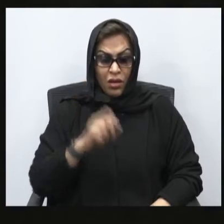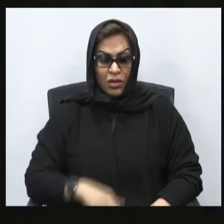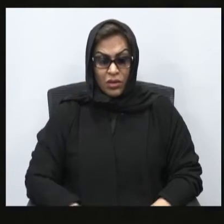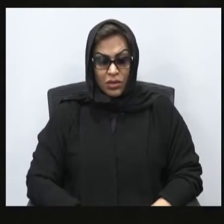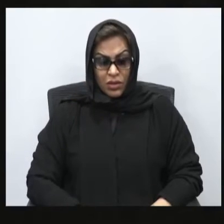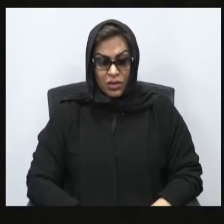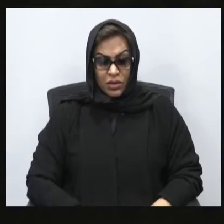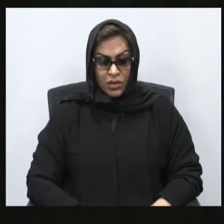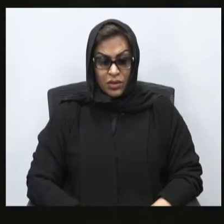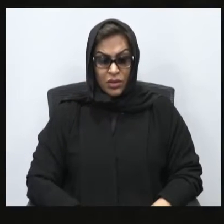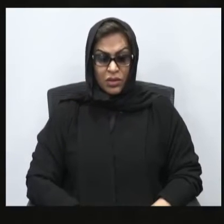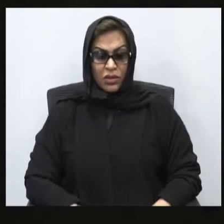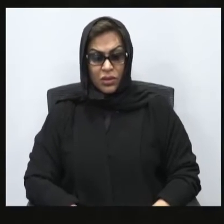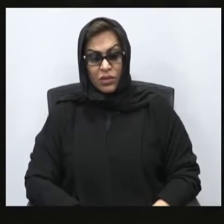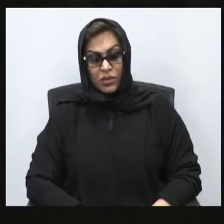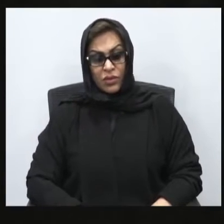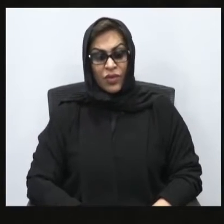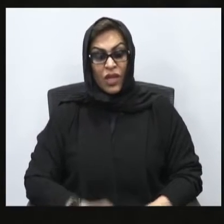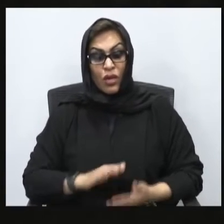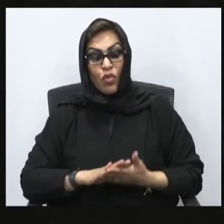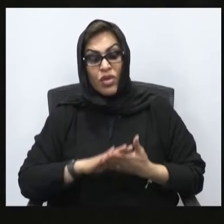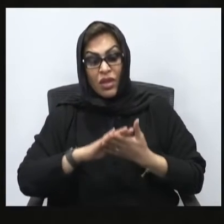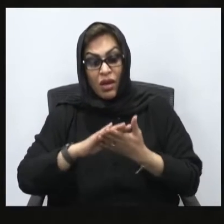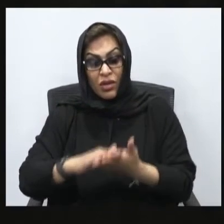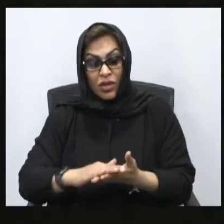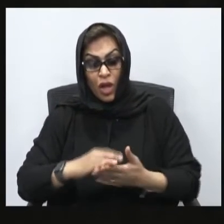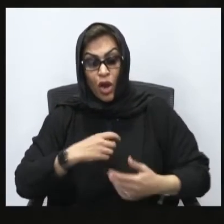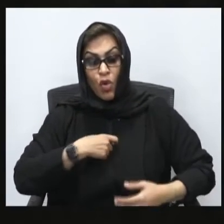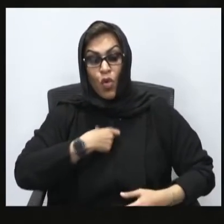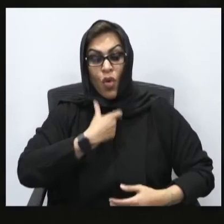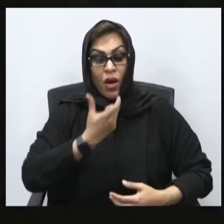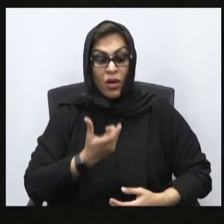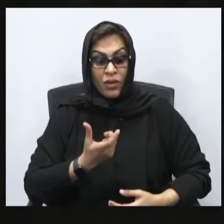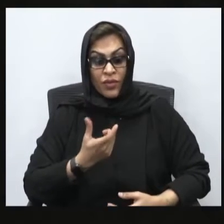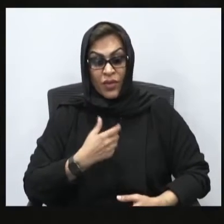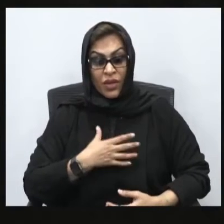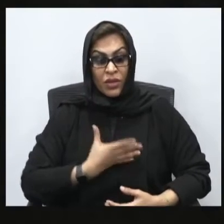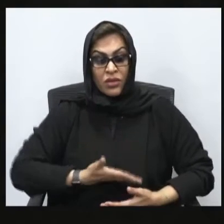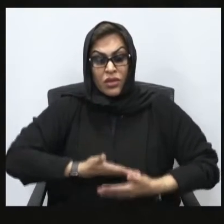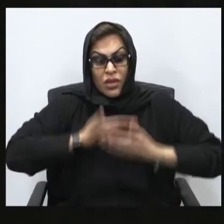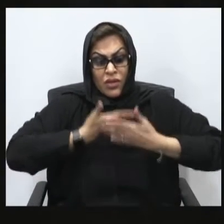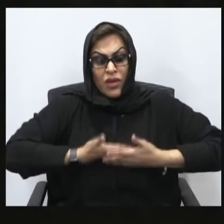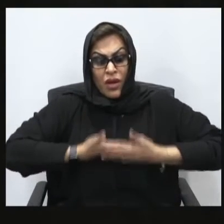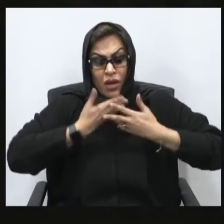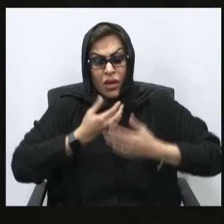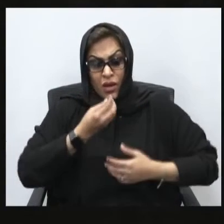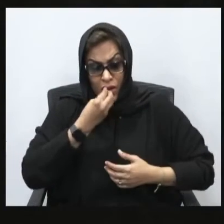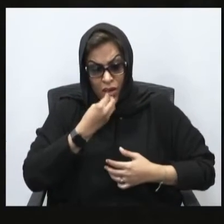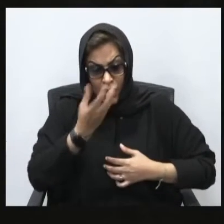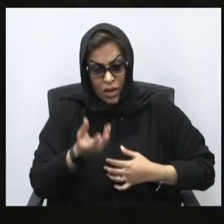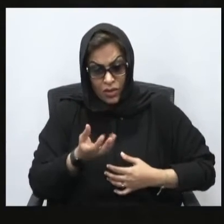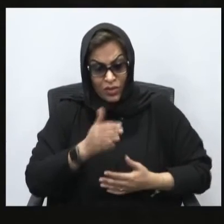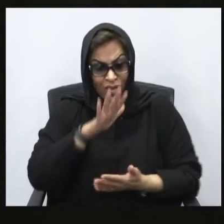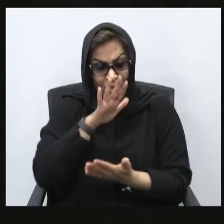بهذه العمليه لمساعده اللهاه انها تدفع من خلال دفعها